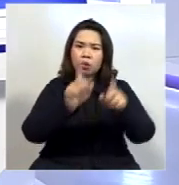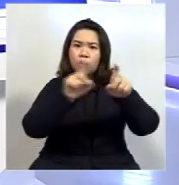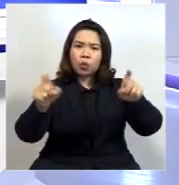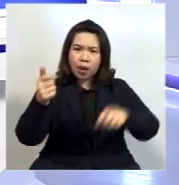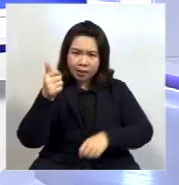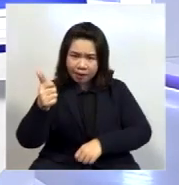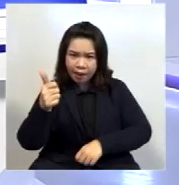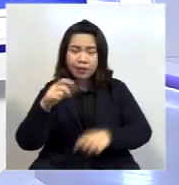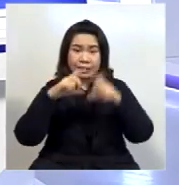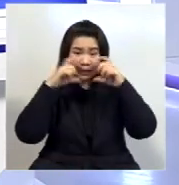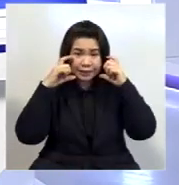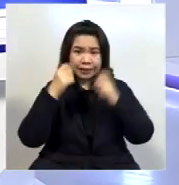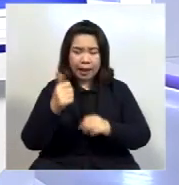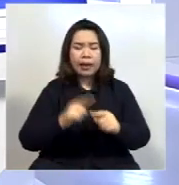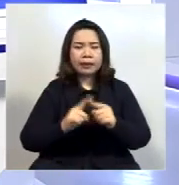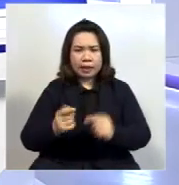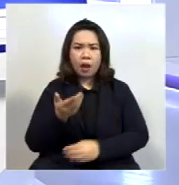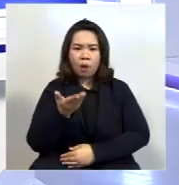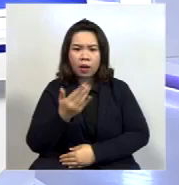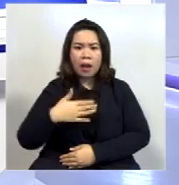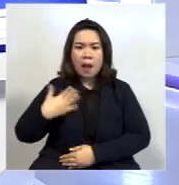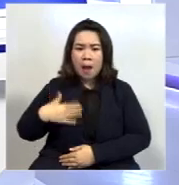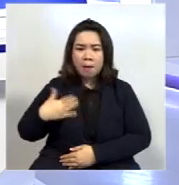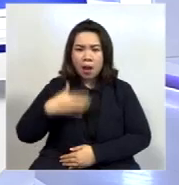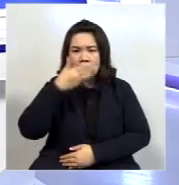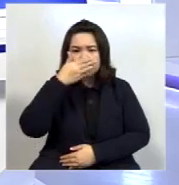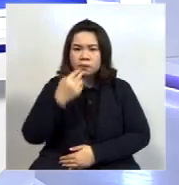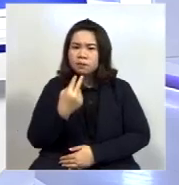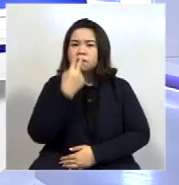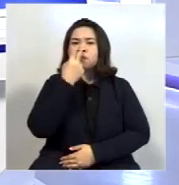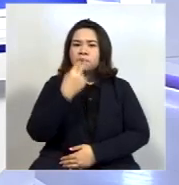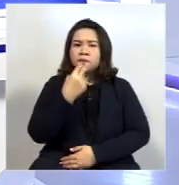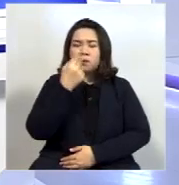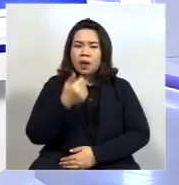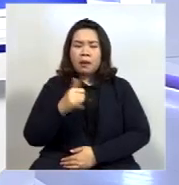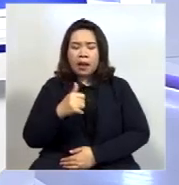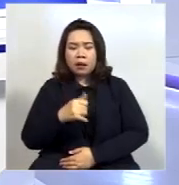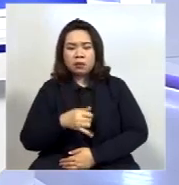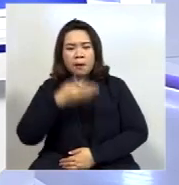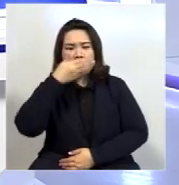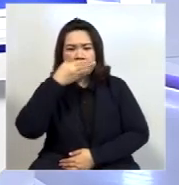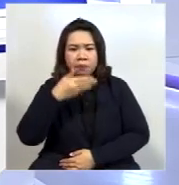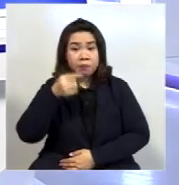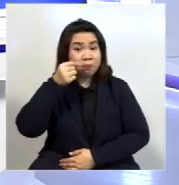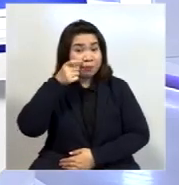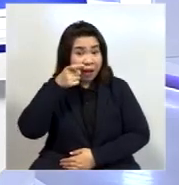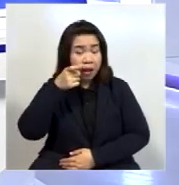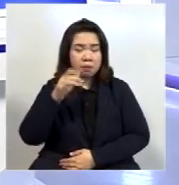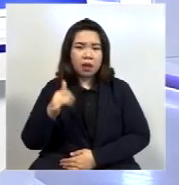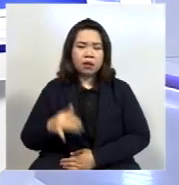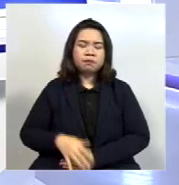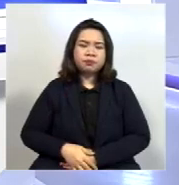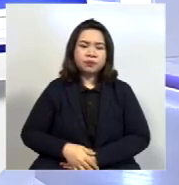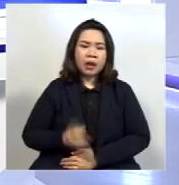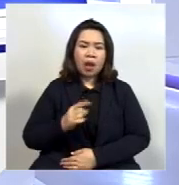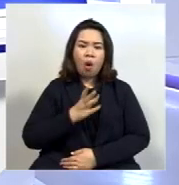ไว้แล้วก็ใส่ได้แต่หนึ่งสิ่งก็อยากจะขอเป็นผ้าที่มันหายใจสะดวกนิดนึงบางทีคือพอ ถ้าเกิดหนามากเงี้ยใช่ไหม บางคนเข้า